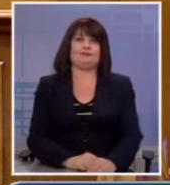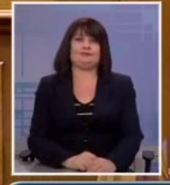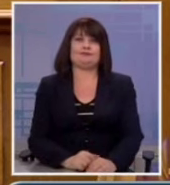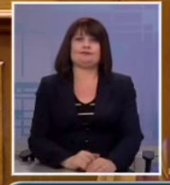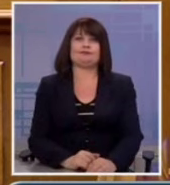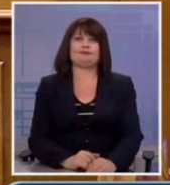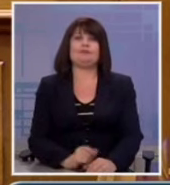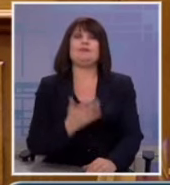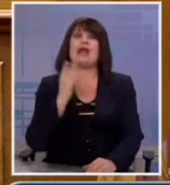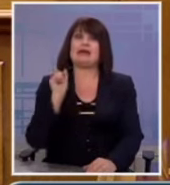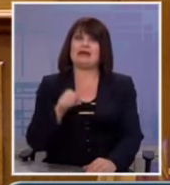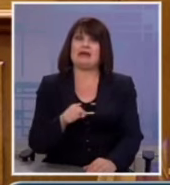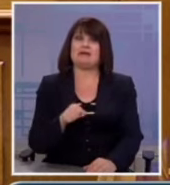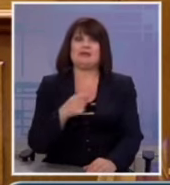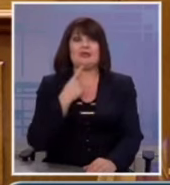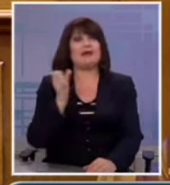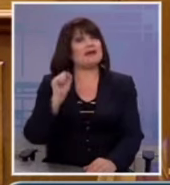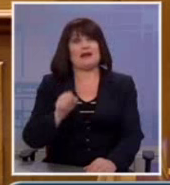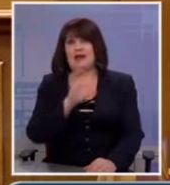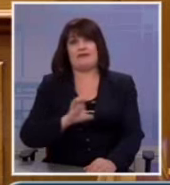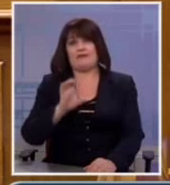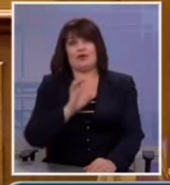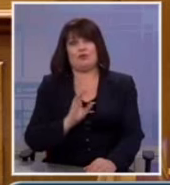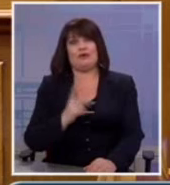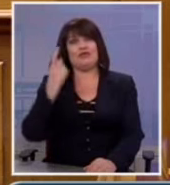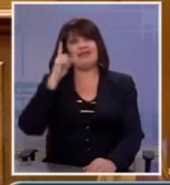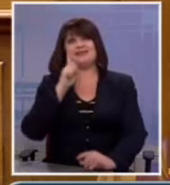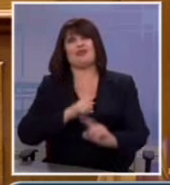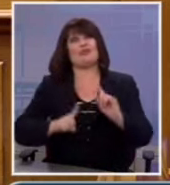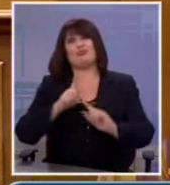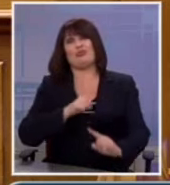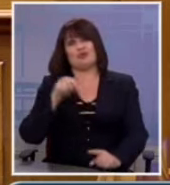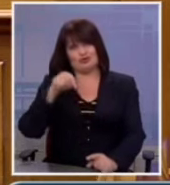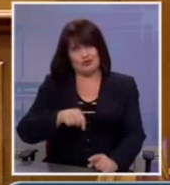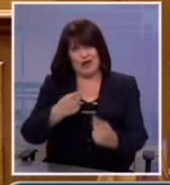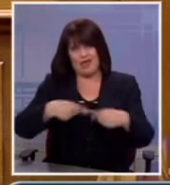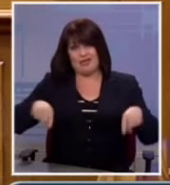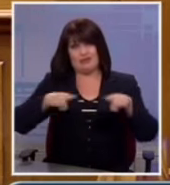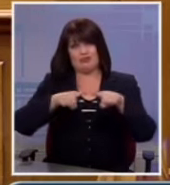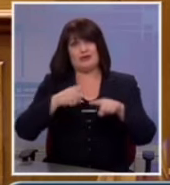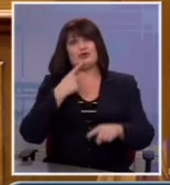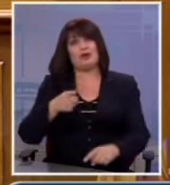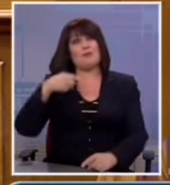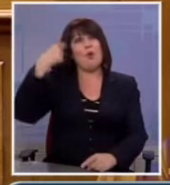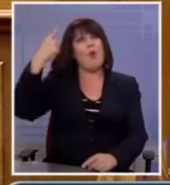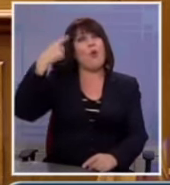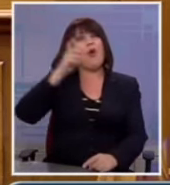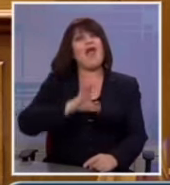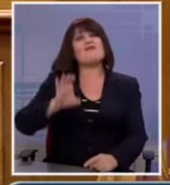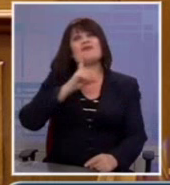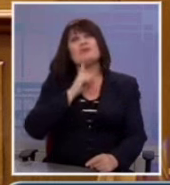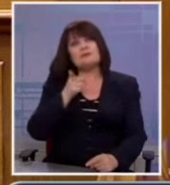Το ναι λοιπόν αυτό δεν είναι ναι στην Ευρώπη. Δεν ξέρω ποιος σε αυτή την αίθουσα ονειρεύεται μια τέτοια